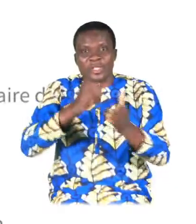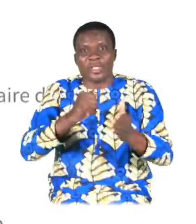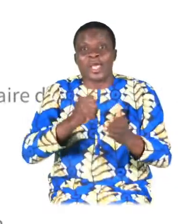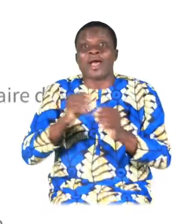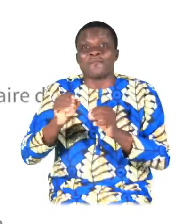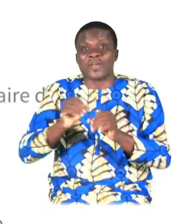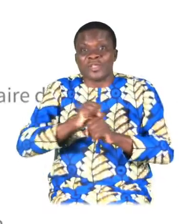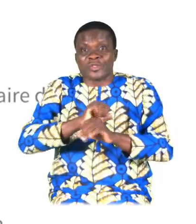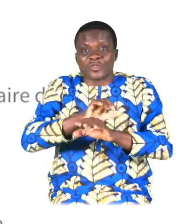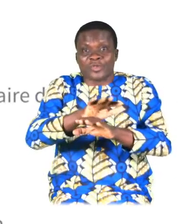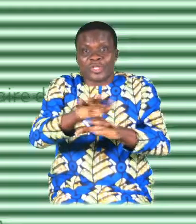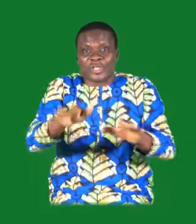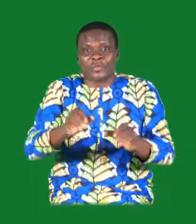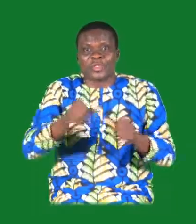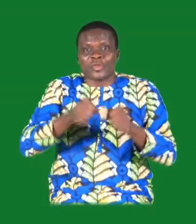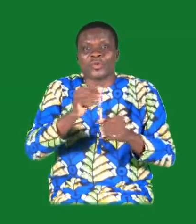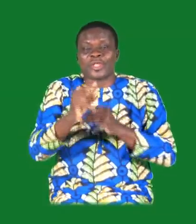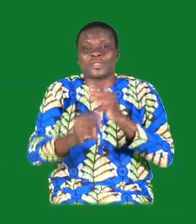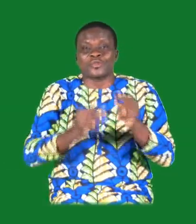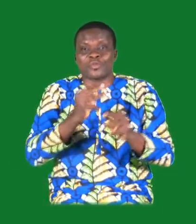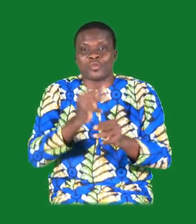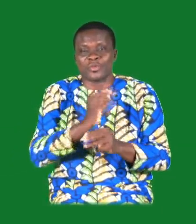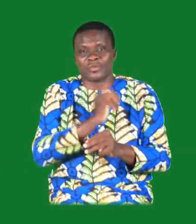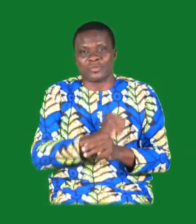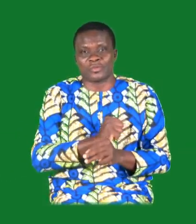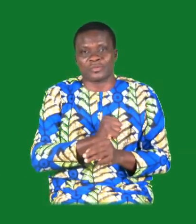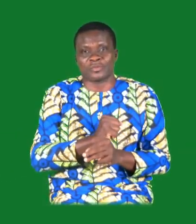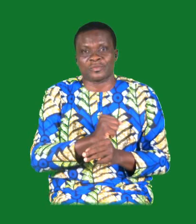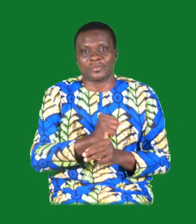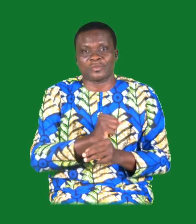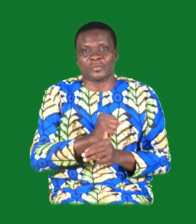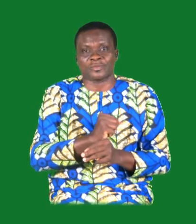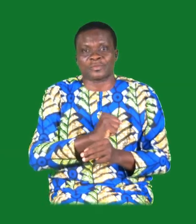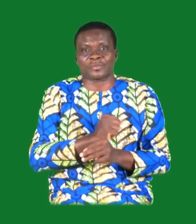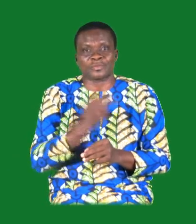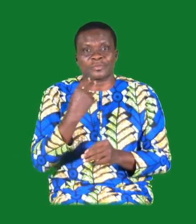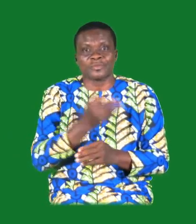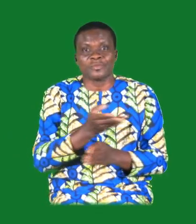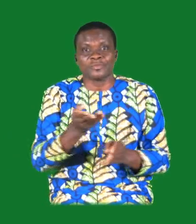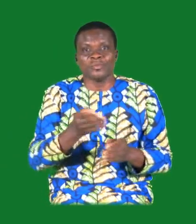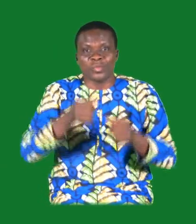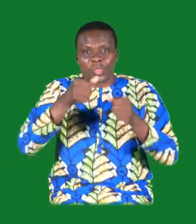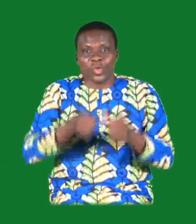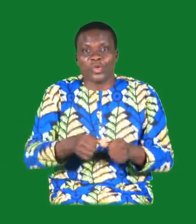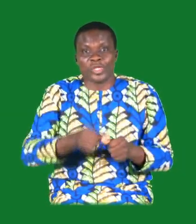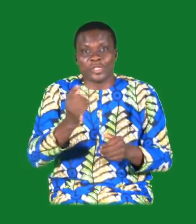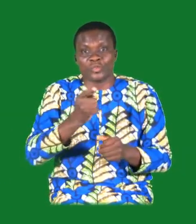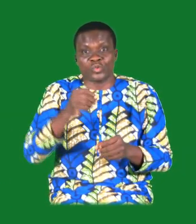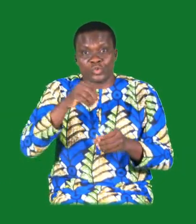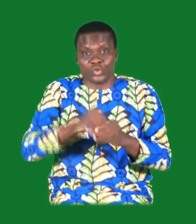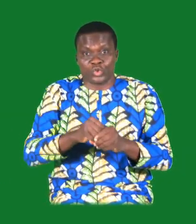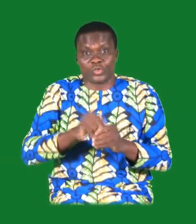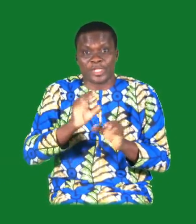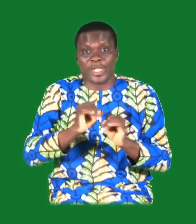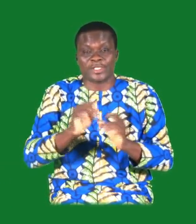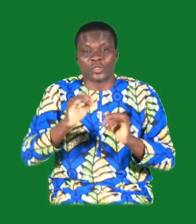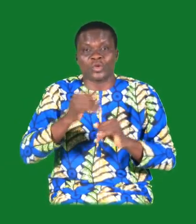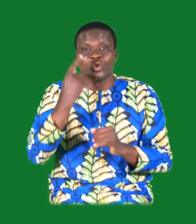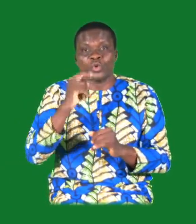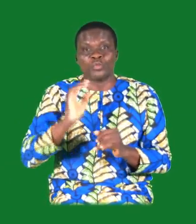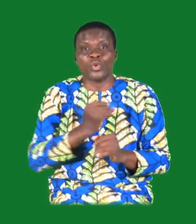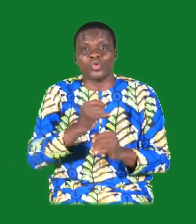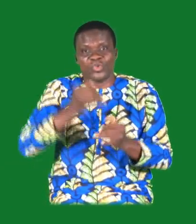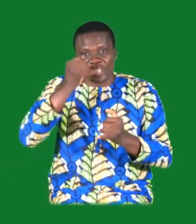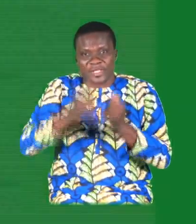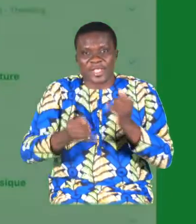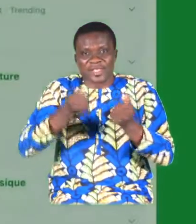son extension au reste du monde. On reste toujours dans la Silicon Valley pour notre